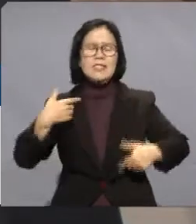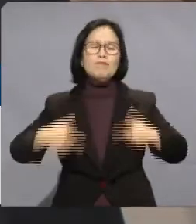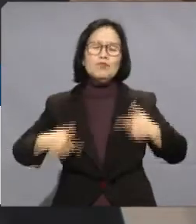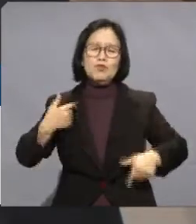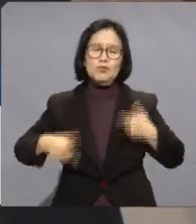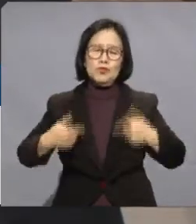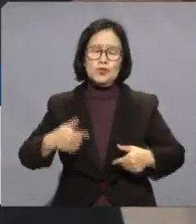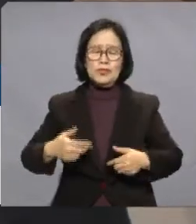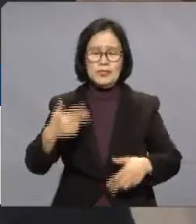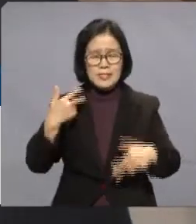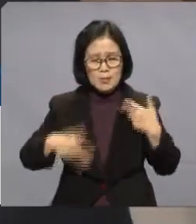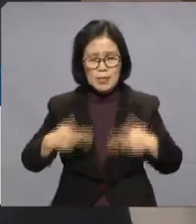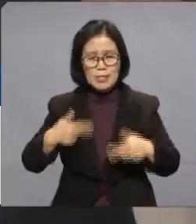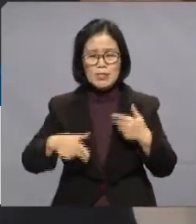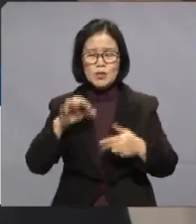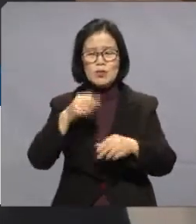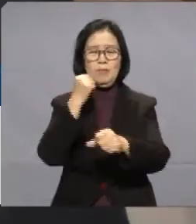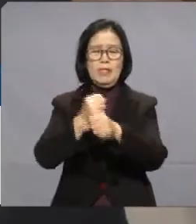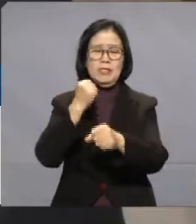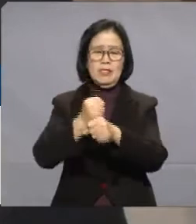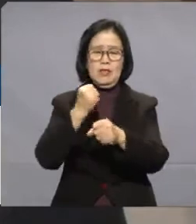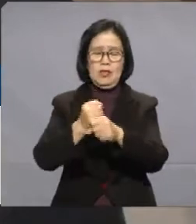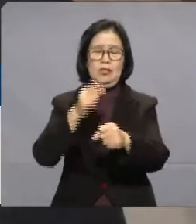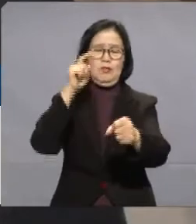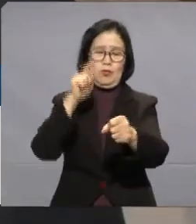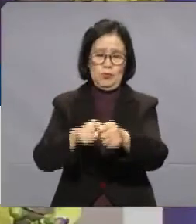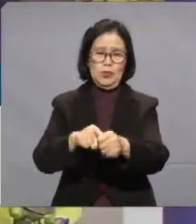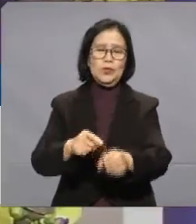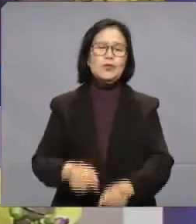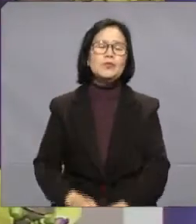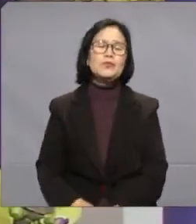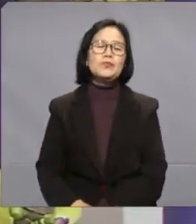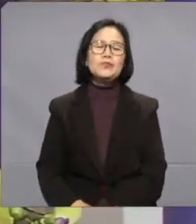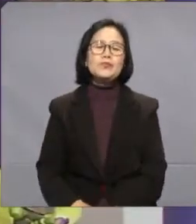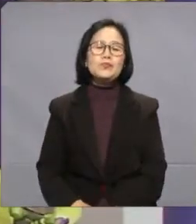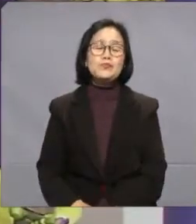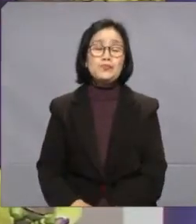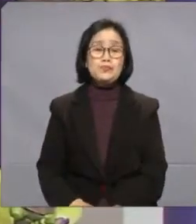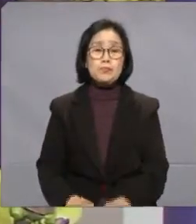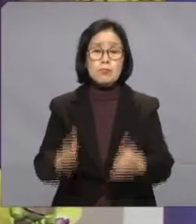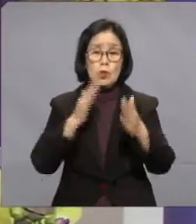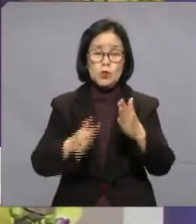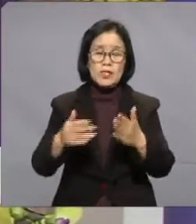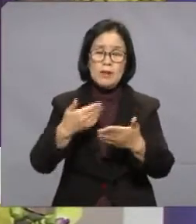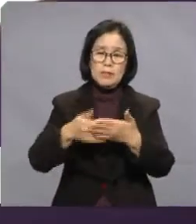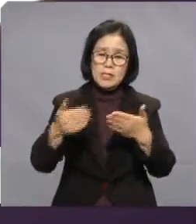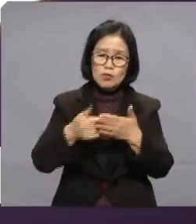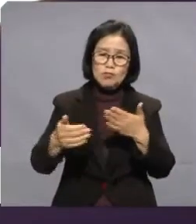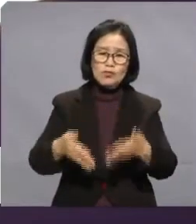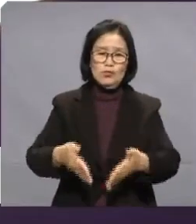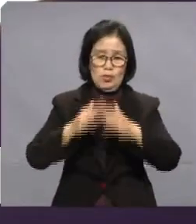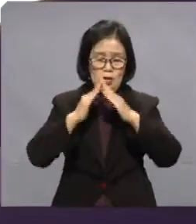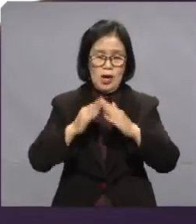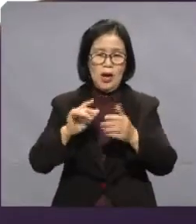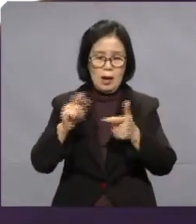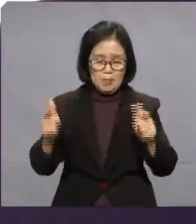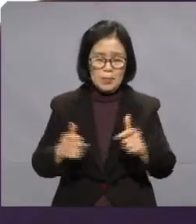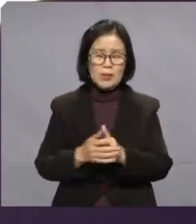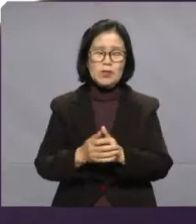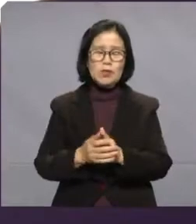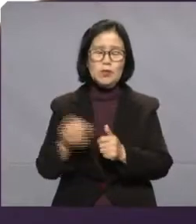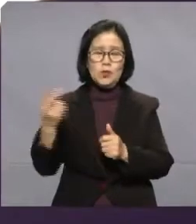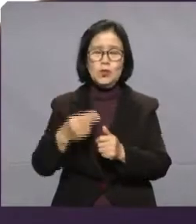또 아주 재미있는 공간으로 만들어가는 게 저희 목표가 되겠습니다. 공사는 미술품 수상고관리과 함께 오는